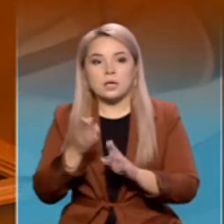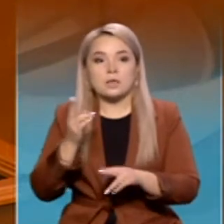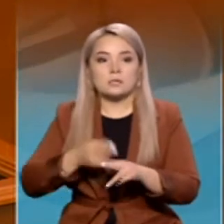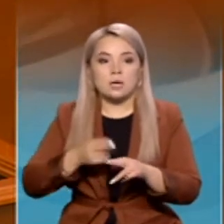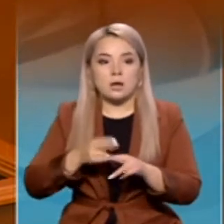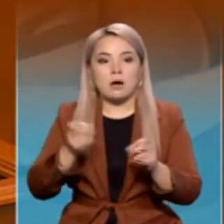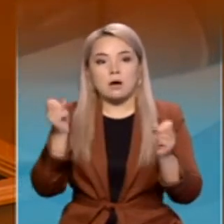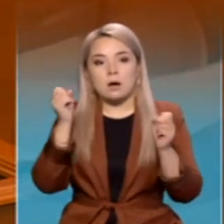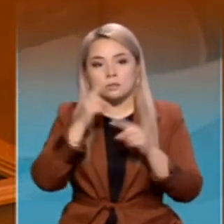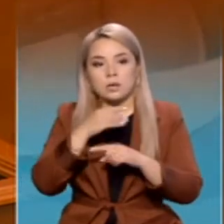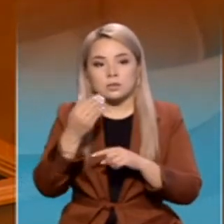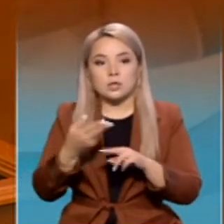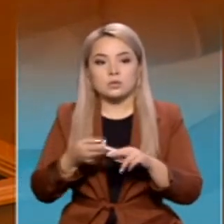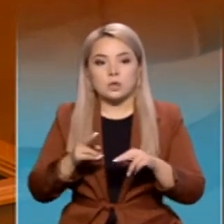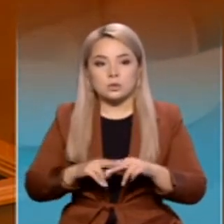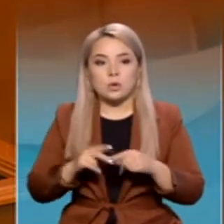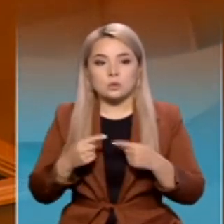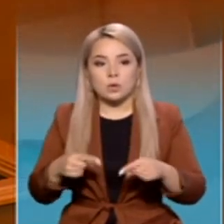кедергілерді анықтау және